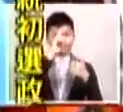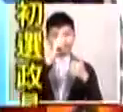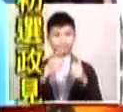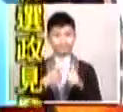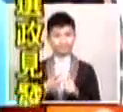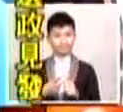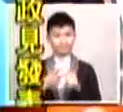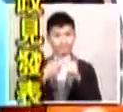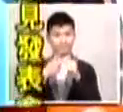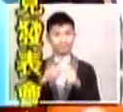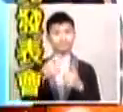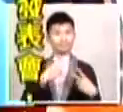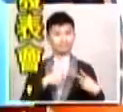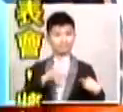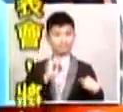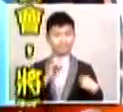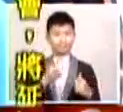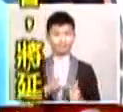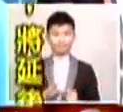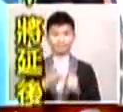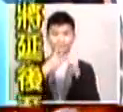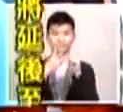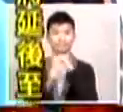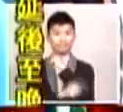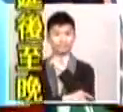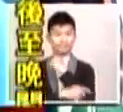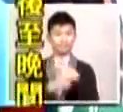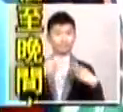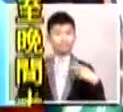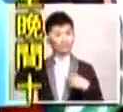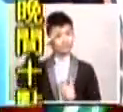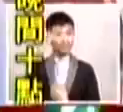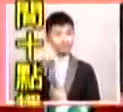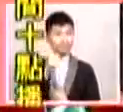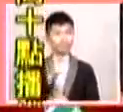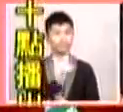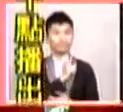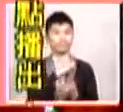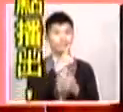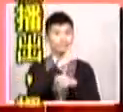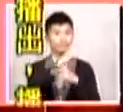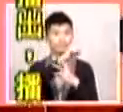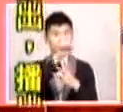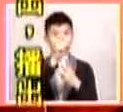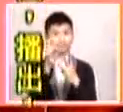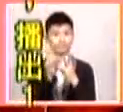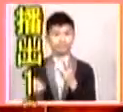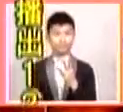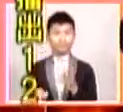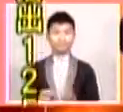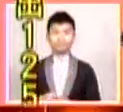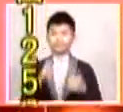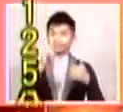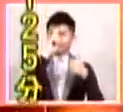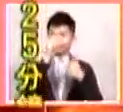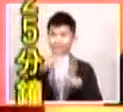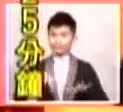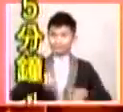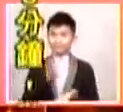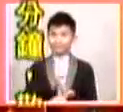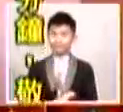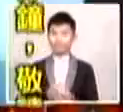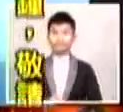生以及蔡英文女士，那么最后是苏贞昌先生，你们各自有10分钟时间。好，许锡良先生请结